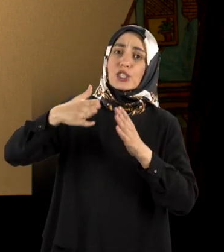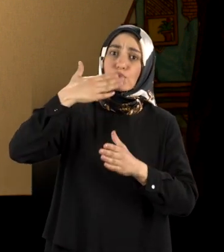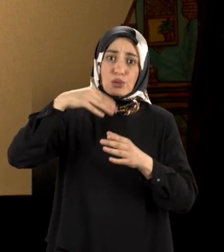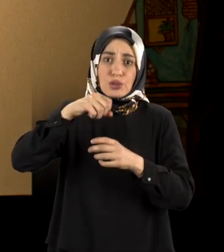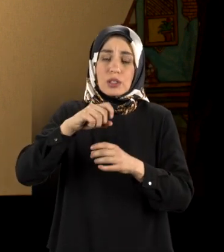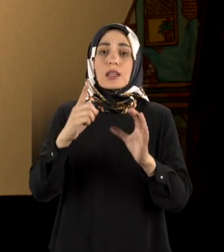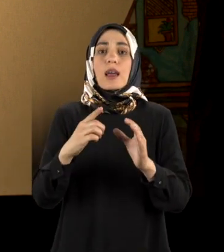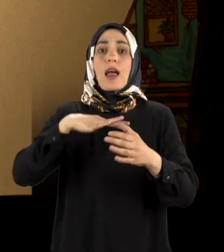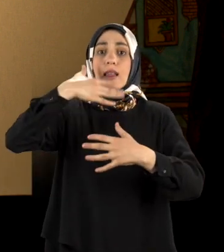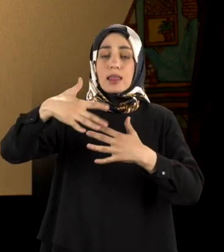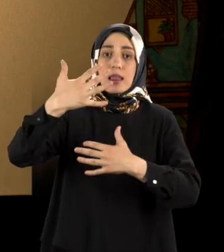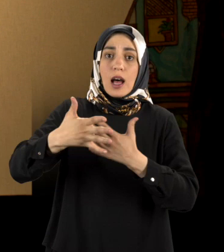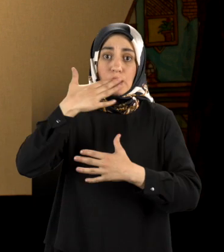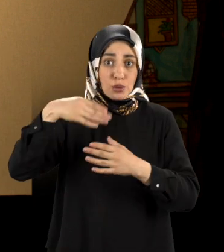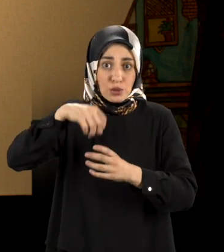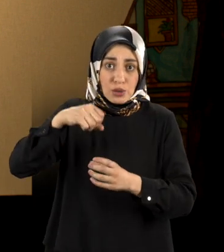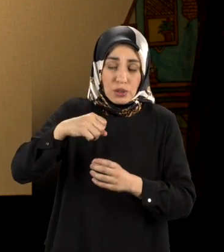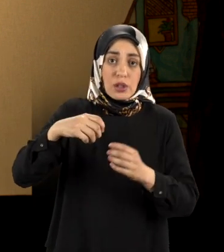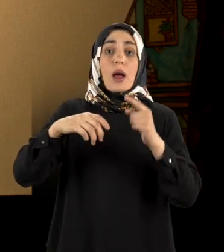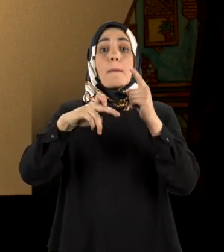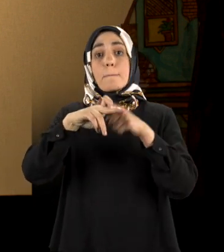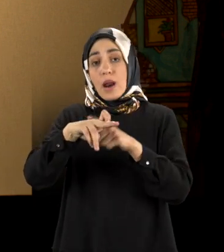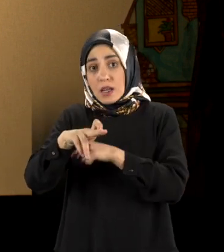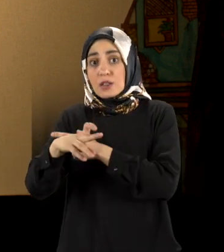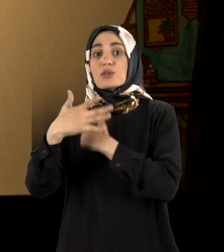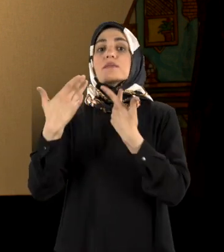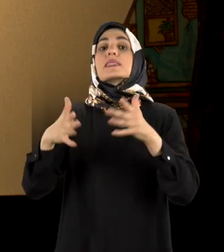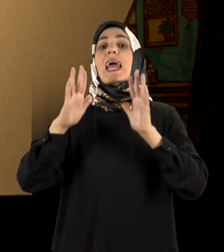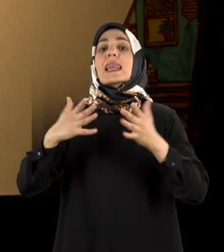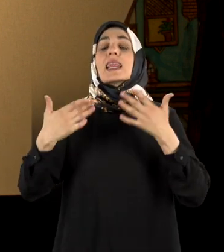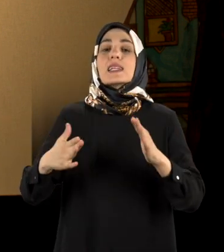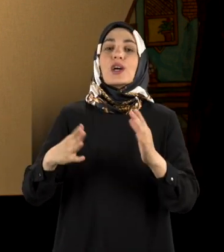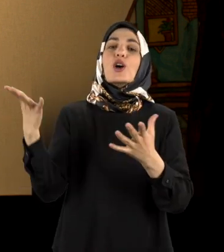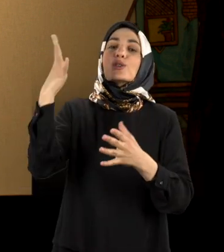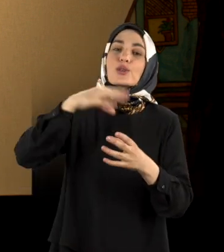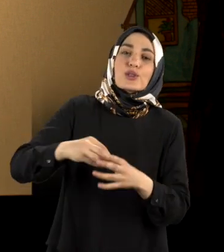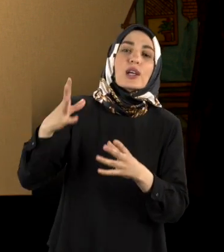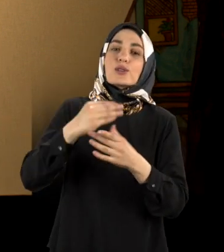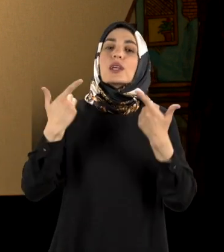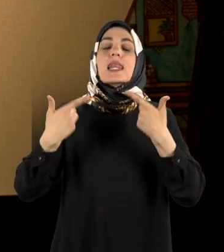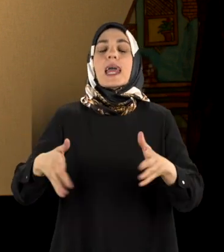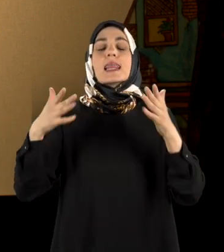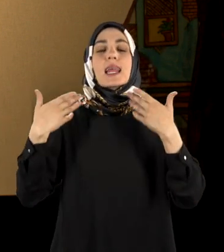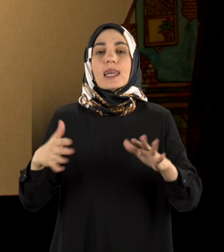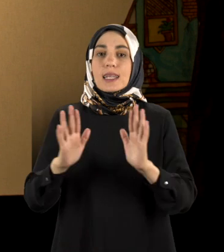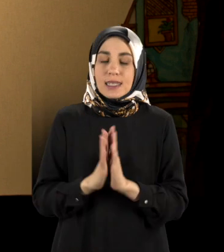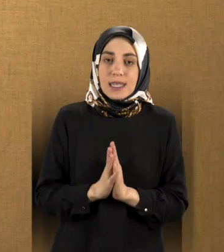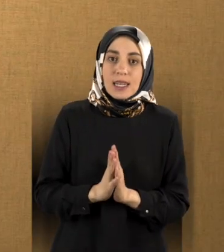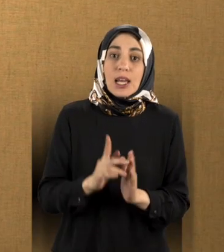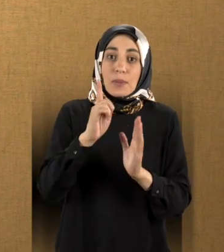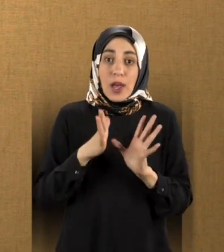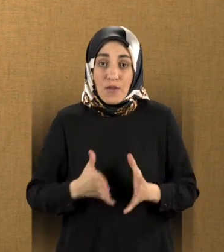fırça turşusu değil canım lahana turşusu değil gözüm burada turşulu değil ciğerim turşuların dozunun değil